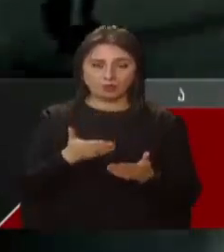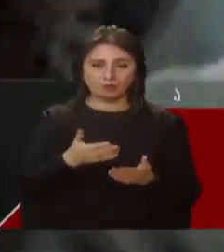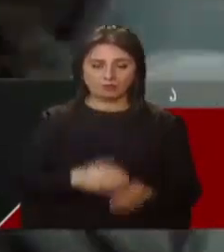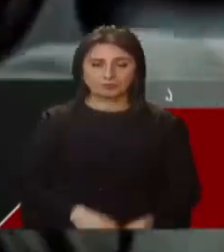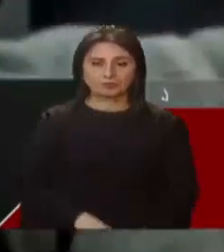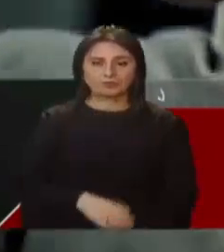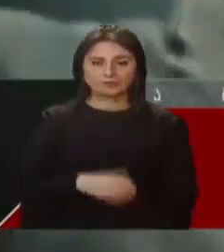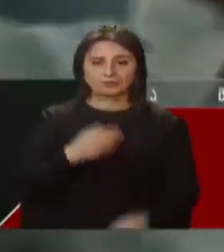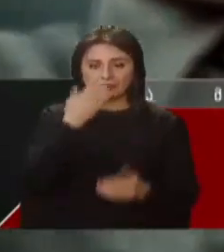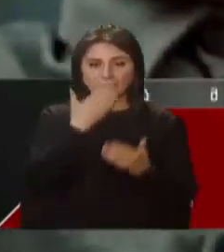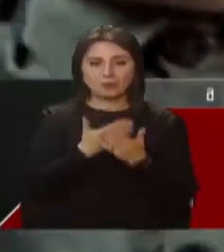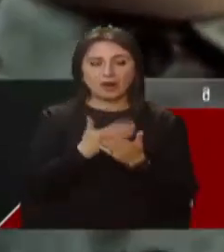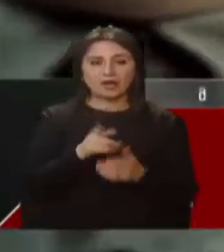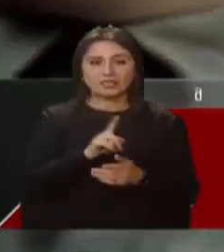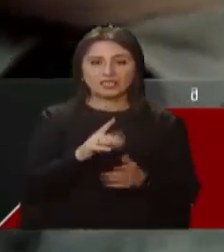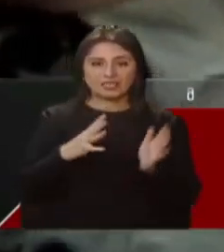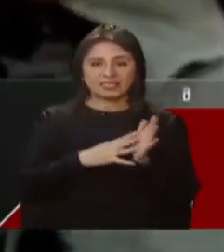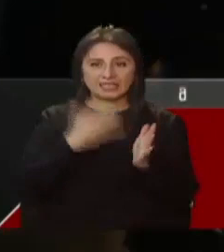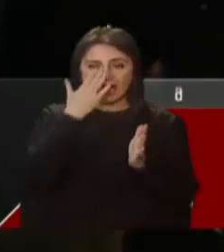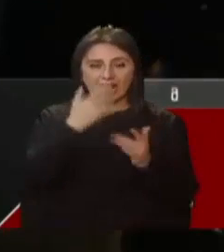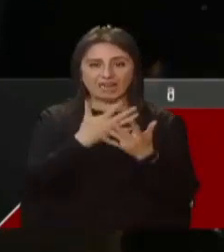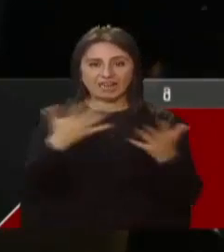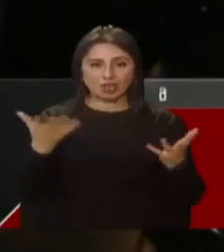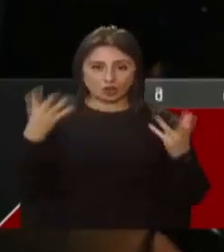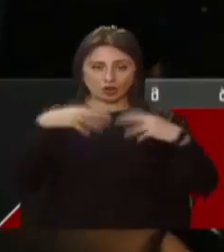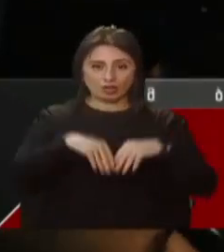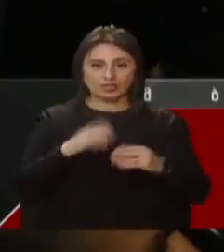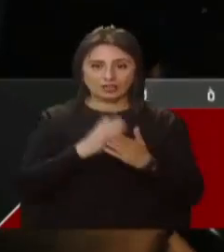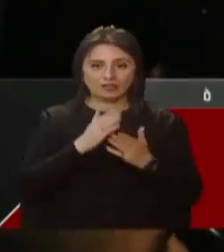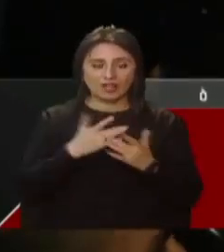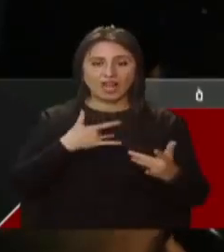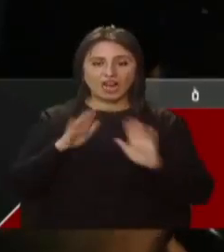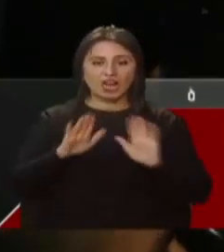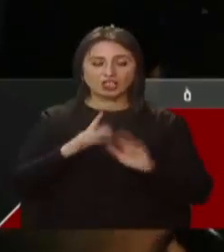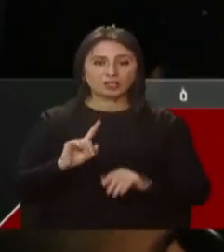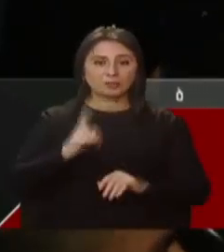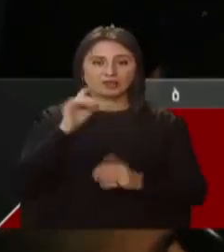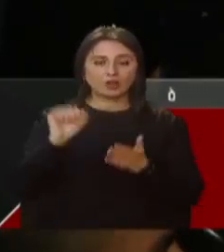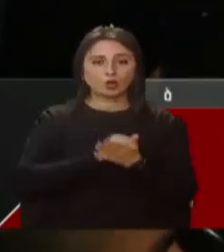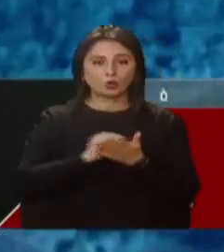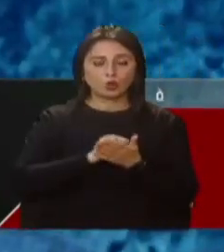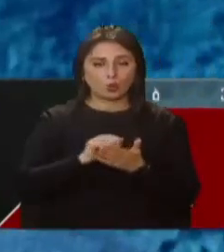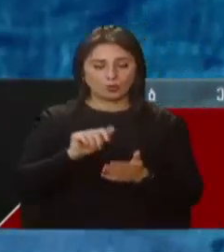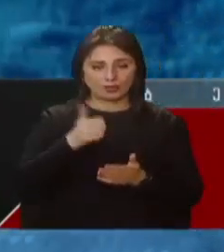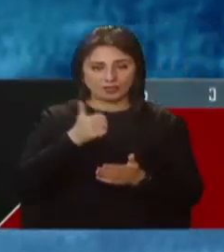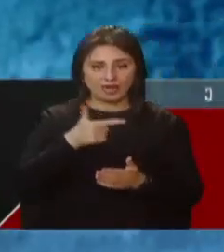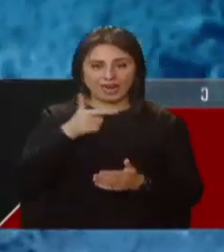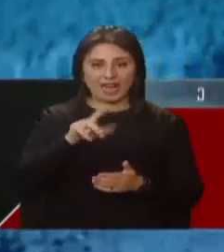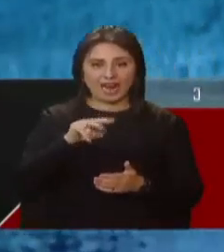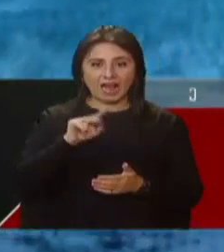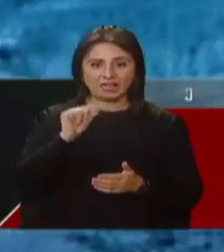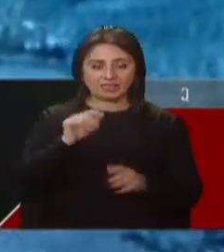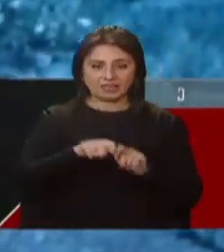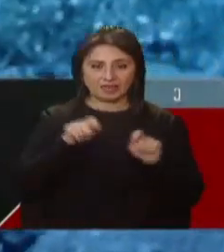მოეწყო. რეტროსპექტივა, რომელშიც 9 კინოსურათია გაერთიანებული, რეჟისორის პირველი დოკუმენტური ნამუშევრით გელათით